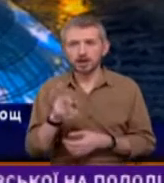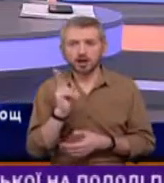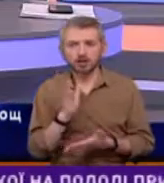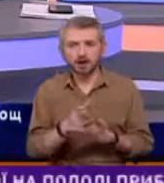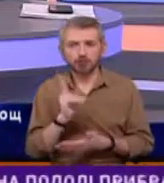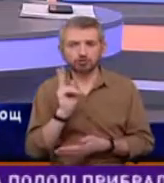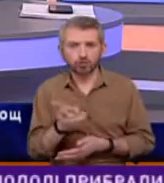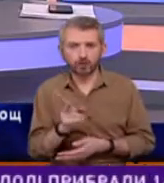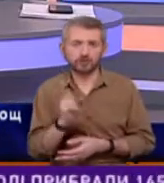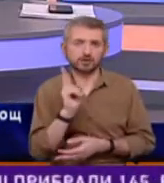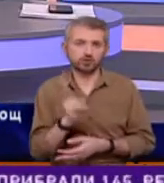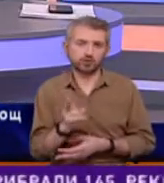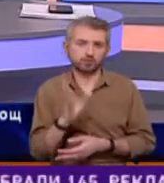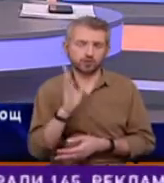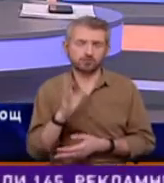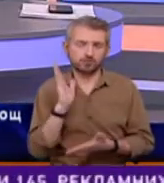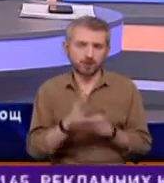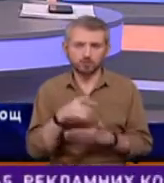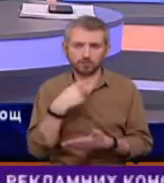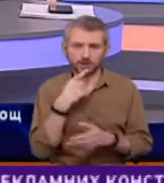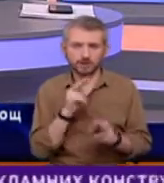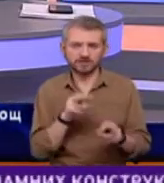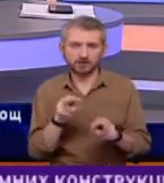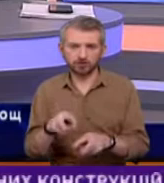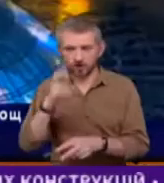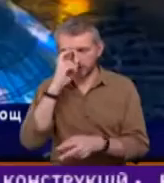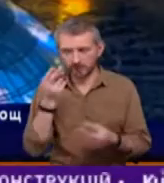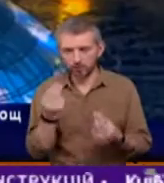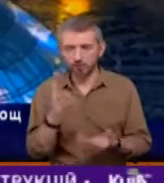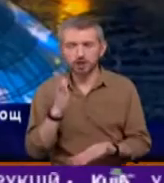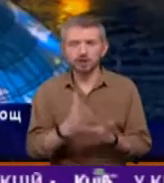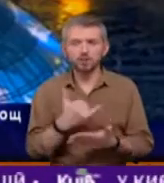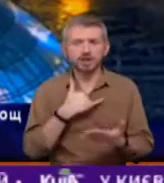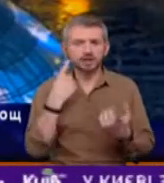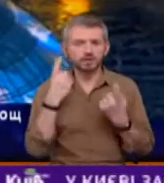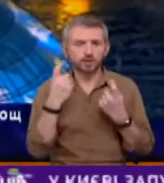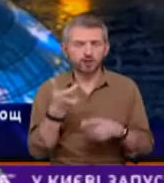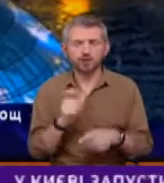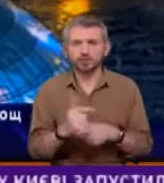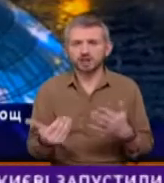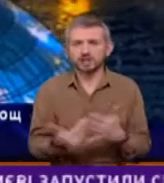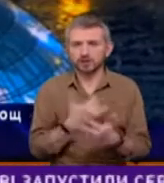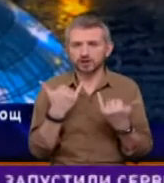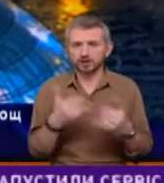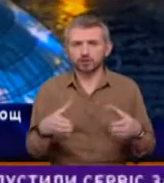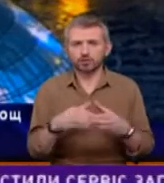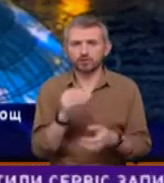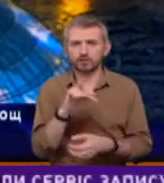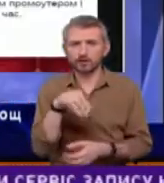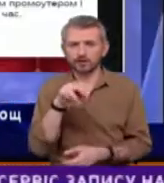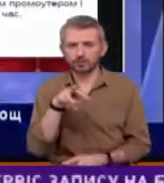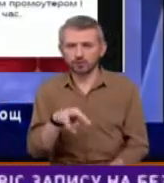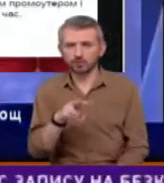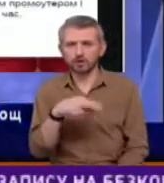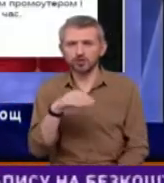хто, ну, будемо прямо говорити, стереже державні гроші. Але є в нас інформація дуже свіжа зараз. Гурт Freedom Jazz